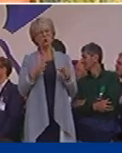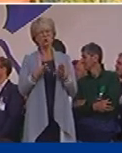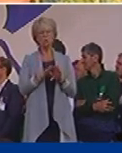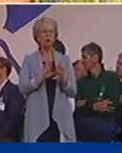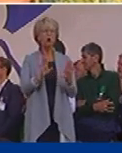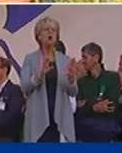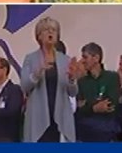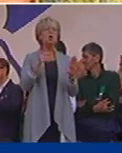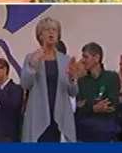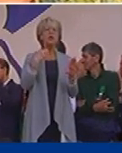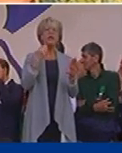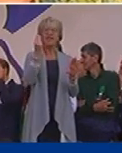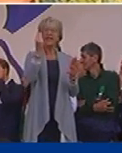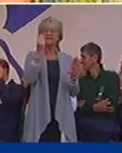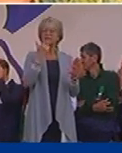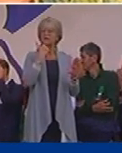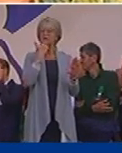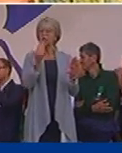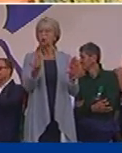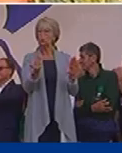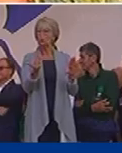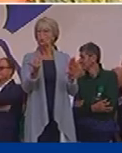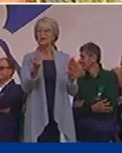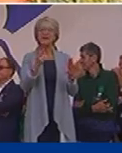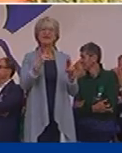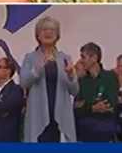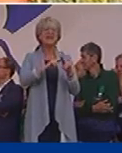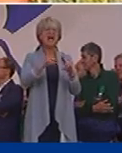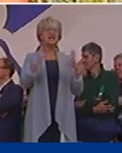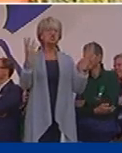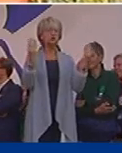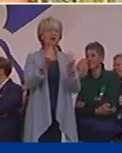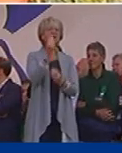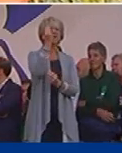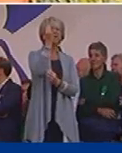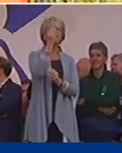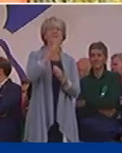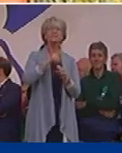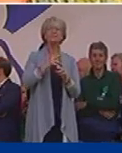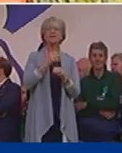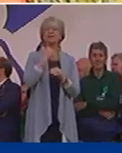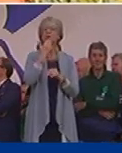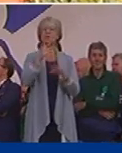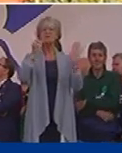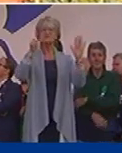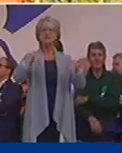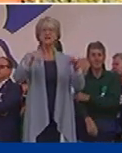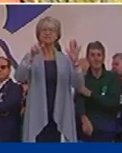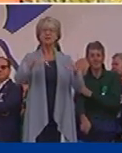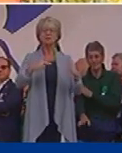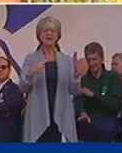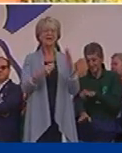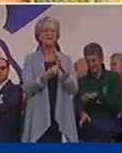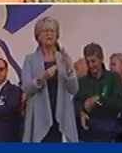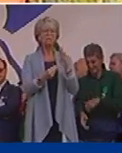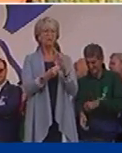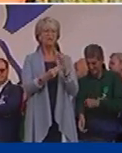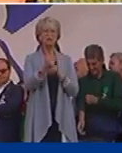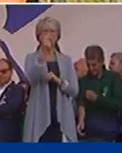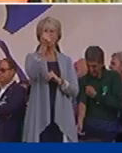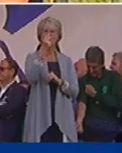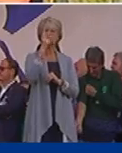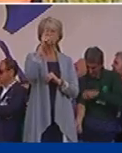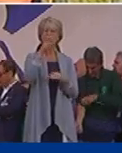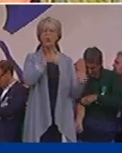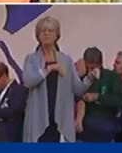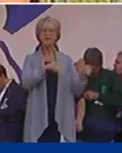a proposito di enti inutili, a nazionalizzare un ente inutile con 7.000 dipendenti che ci costa 2 miliardi di